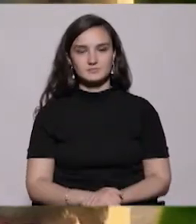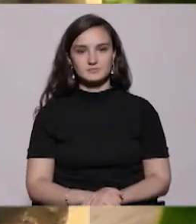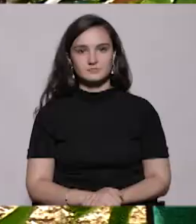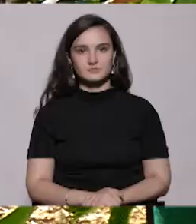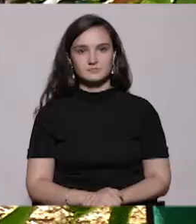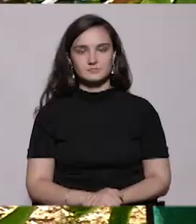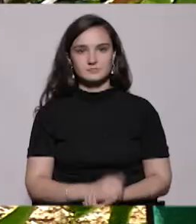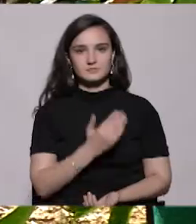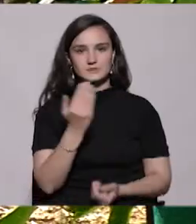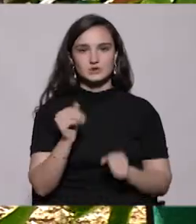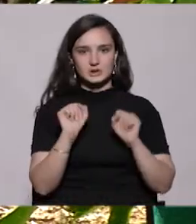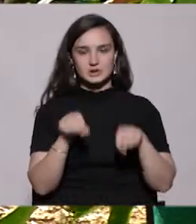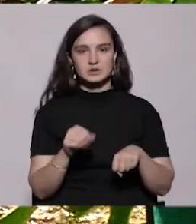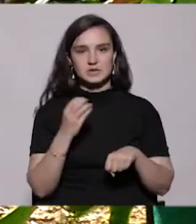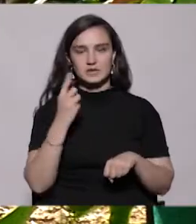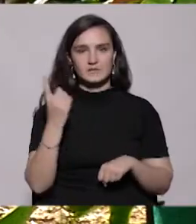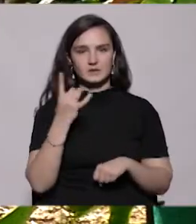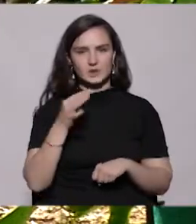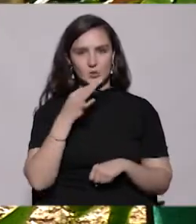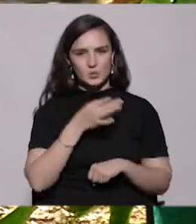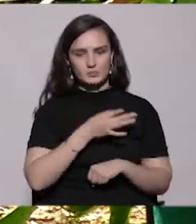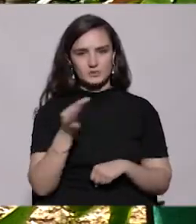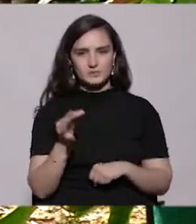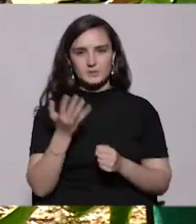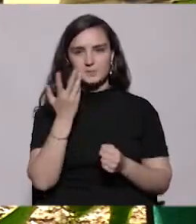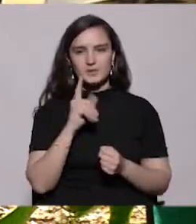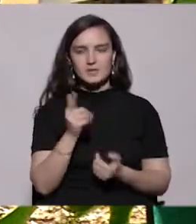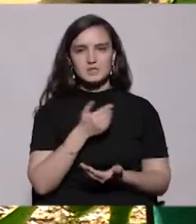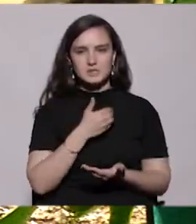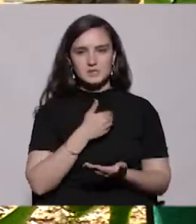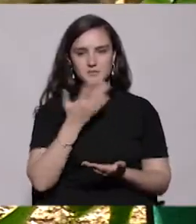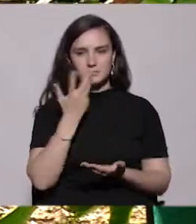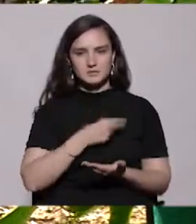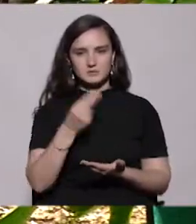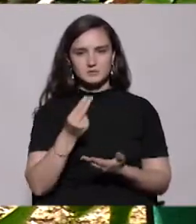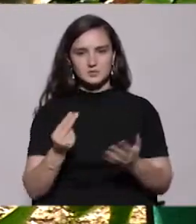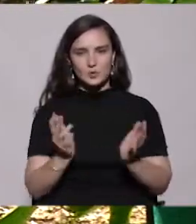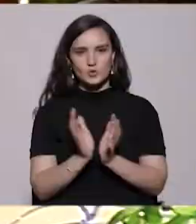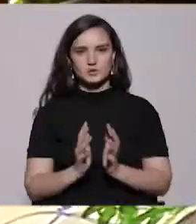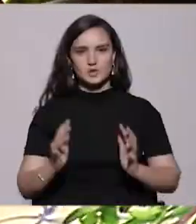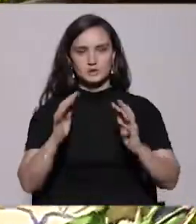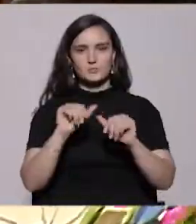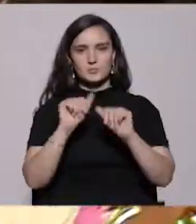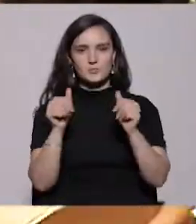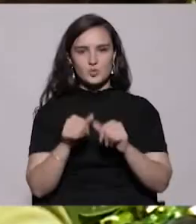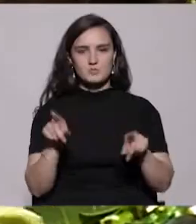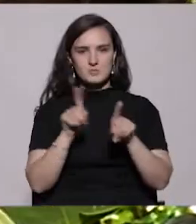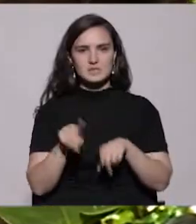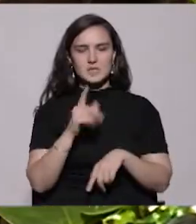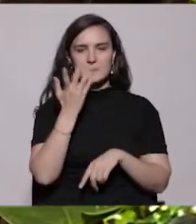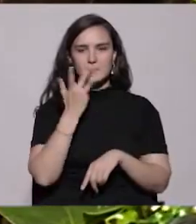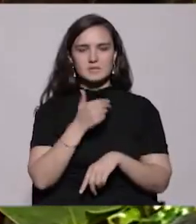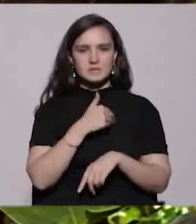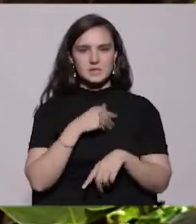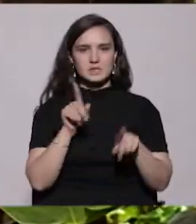ესეთი. თქვენ შეგიძლიათ კიდევ ერთხელ გეუბნებით, რა ფერიც გინდა, იმ ფერი ქოთანი გავაკეთოთ, ფორმაც რა ფერიც